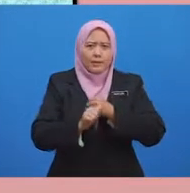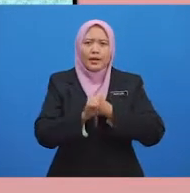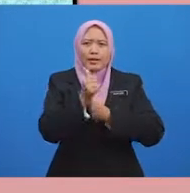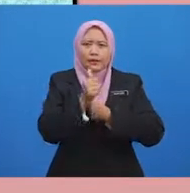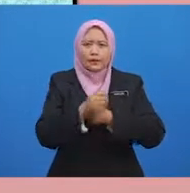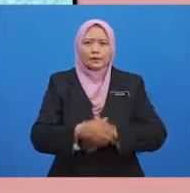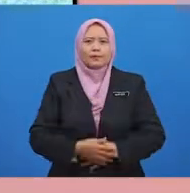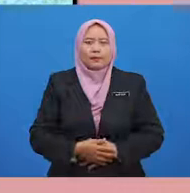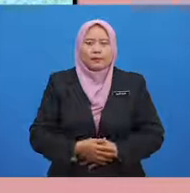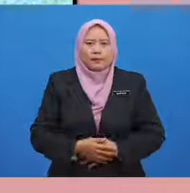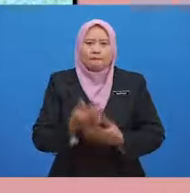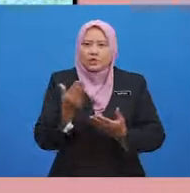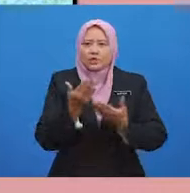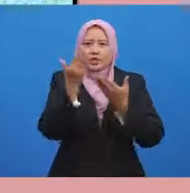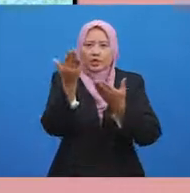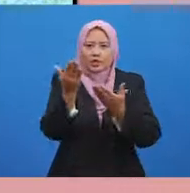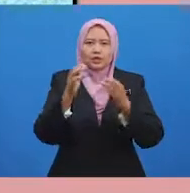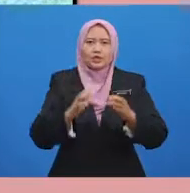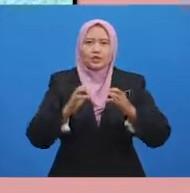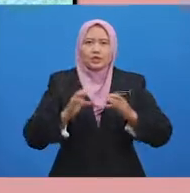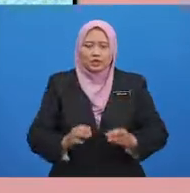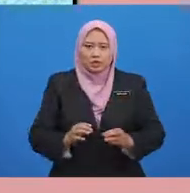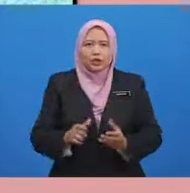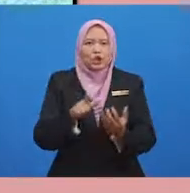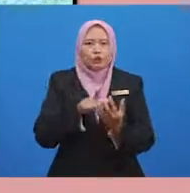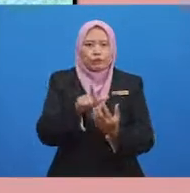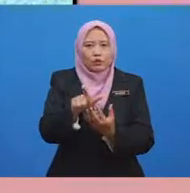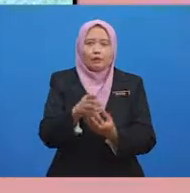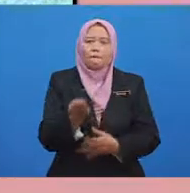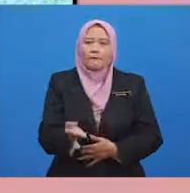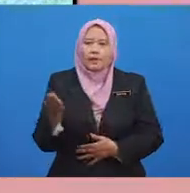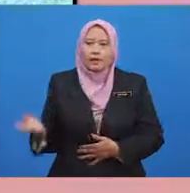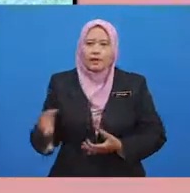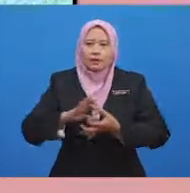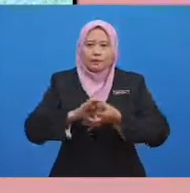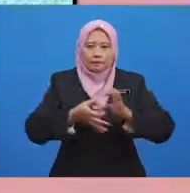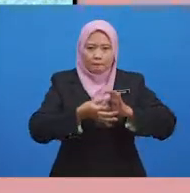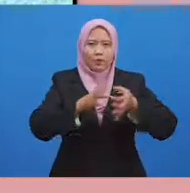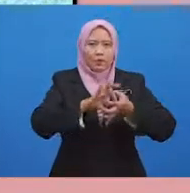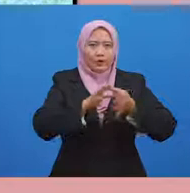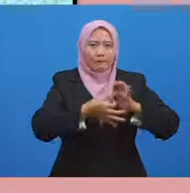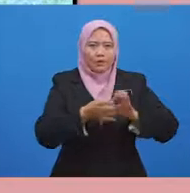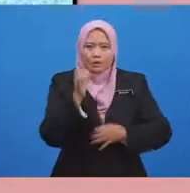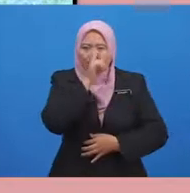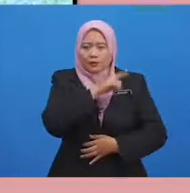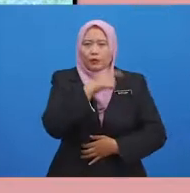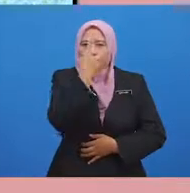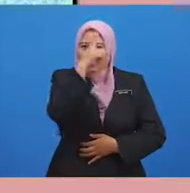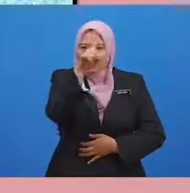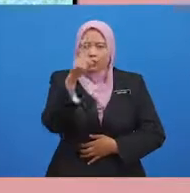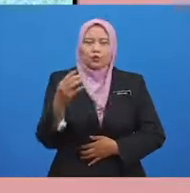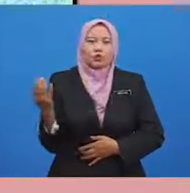mencadangkan cara-cara melupuskan bahan polimer sintetik untuk memelihara alam